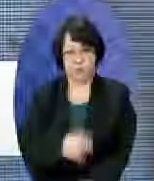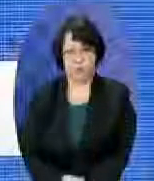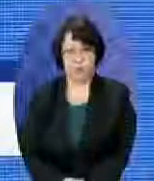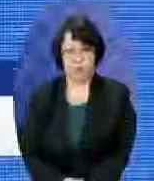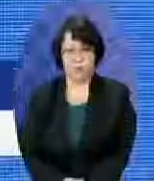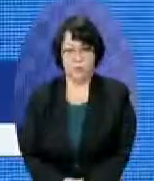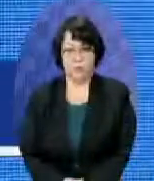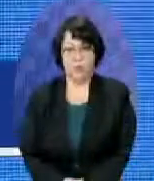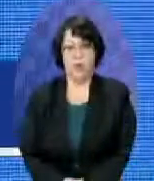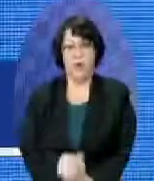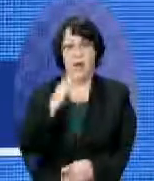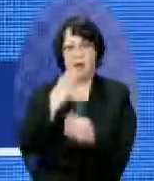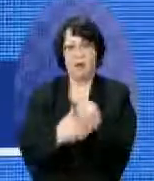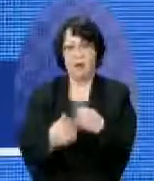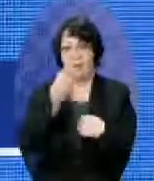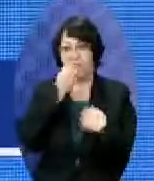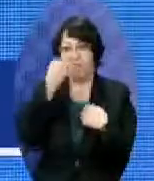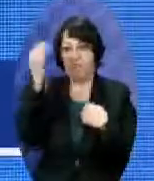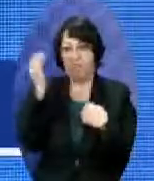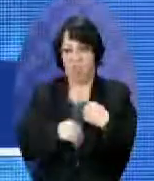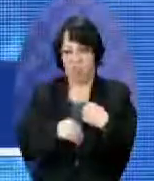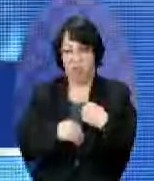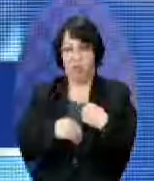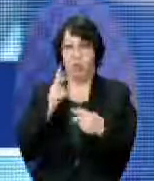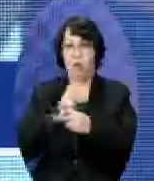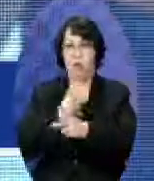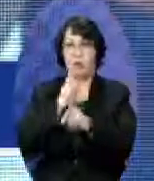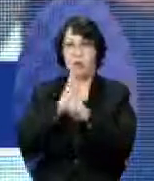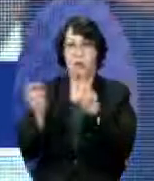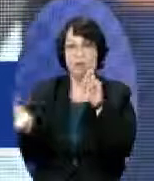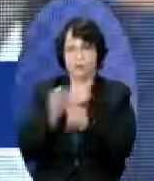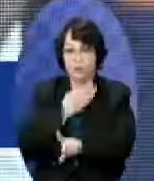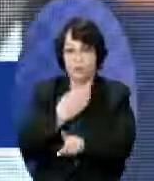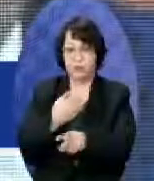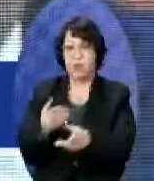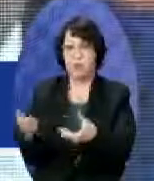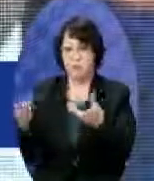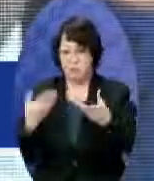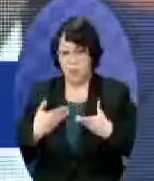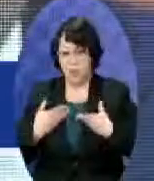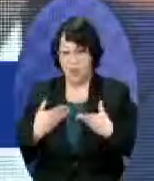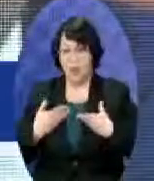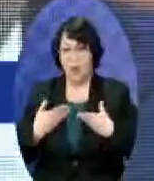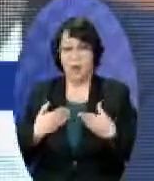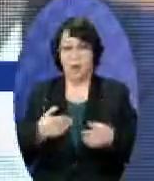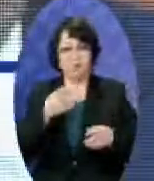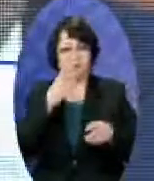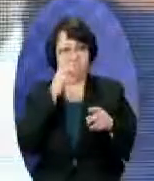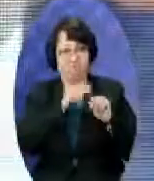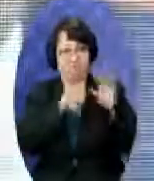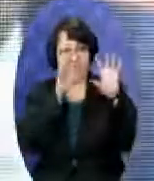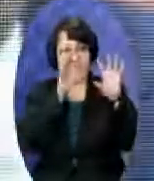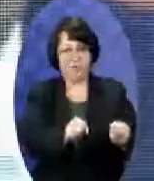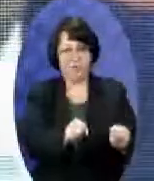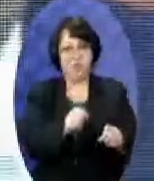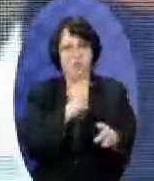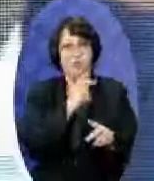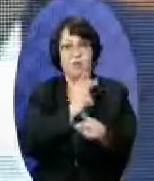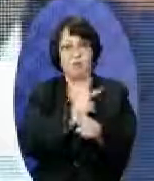гэмт хэргийн гүйцэтгэлийнхээ төлөө хүлээдэг хариуцлага зэрэг илрүүлдэг, тогтоодог механизмыг бол илүү боловсронгуй боловсны эцэст